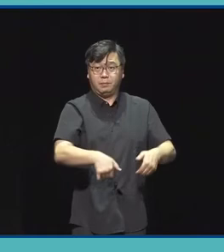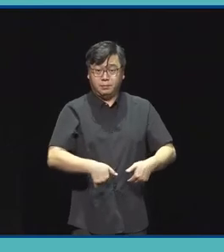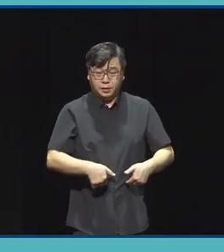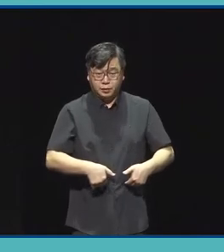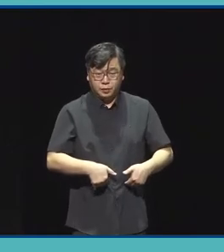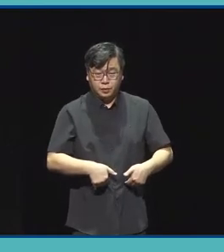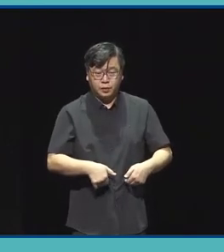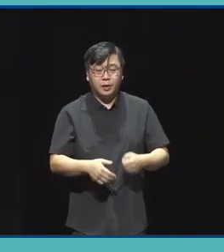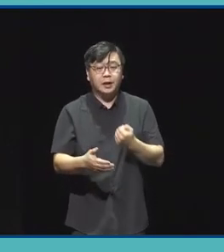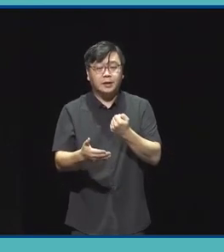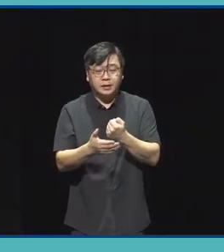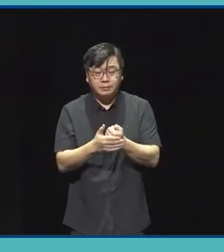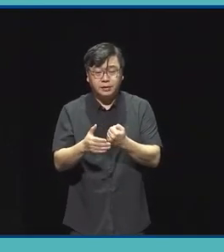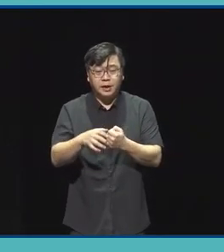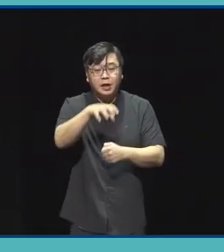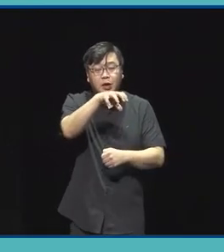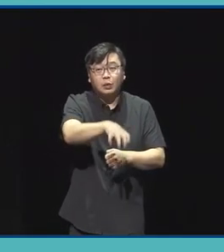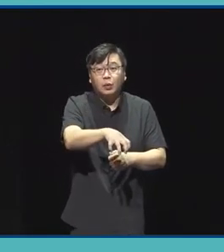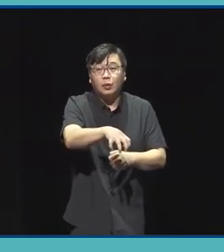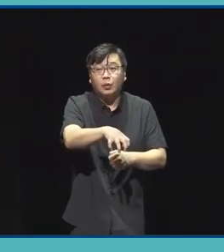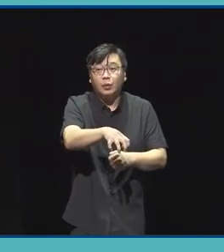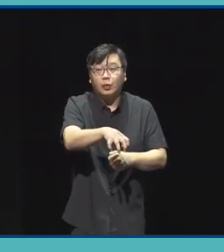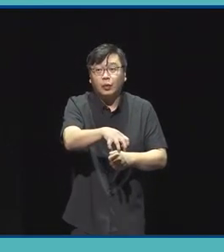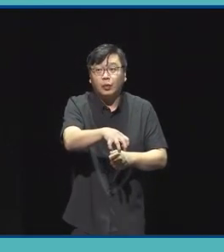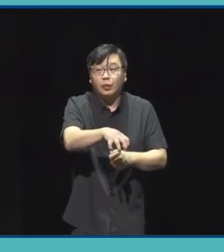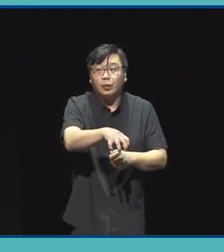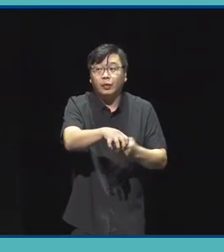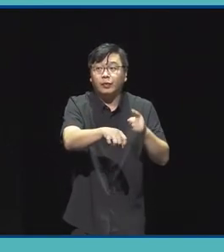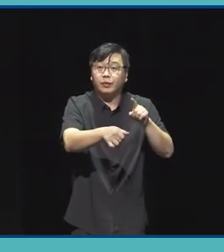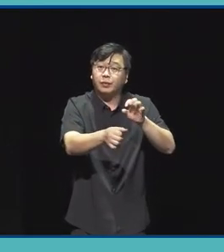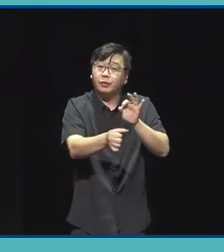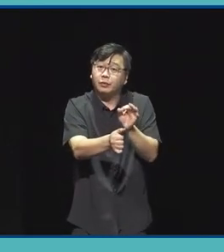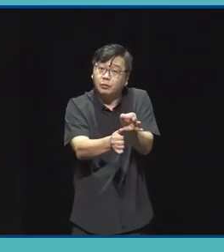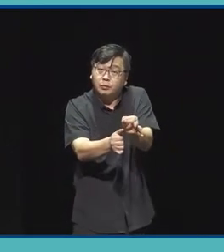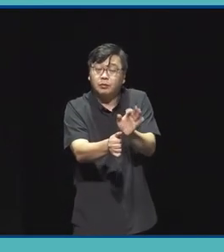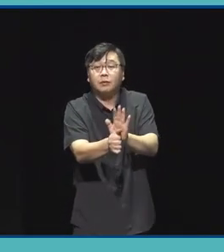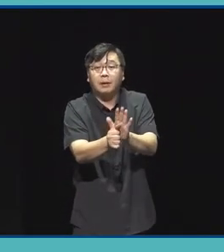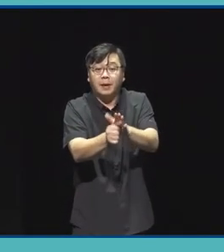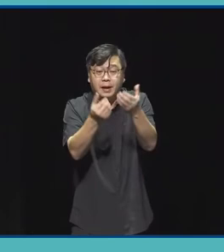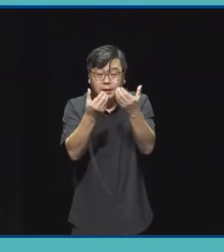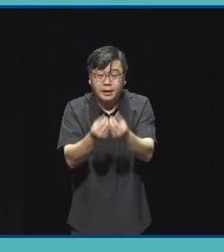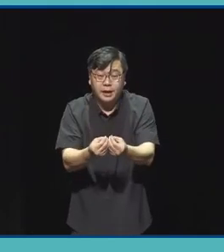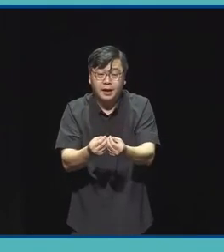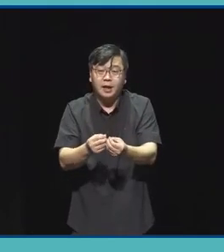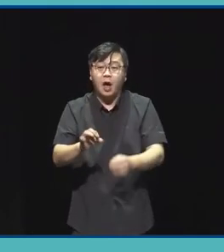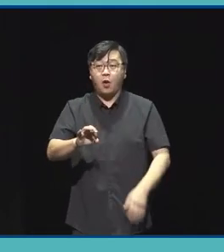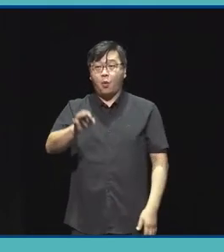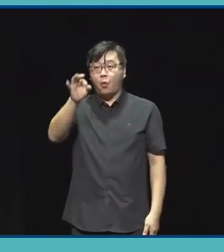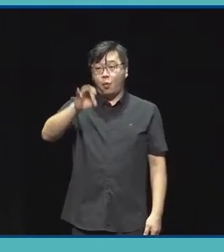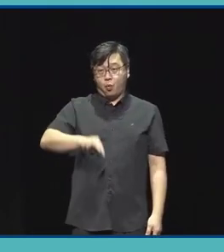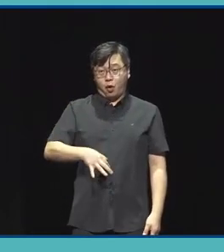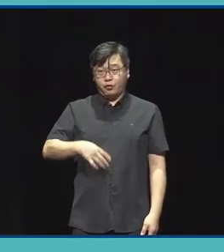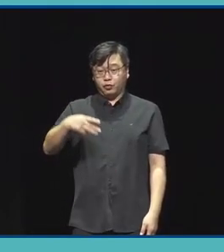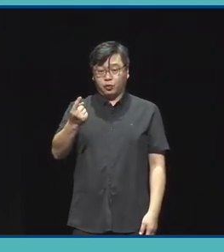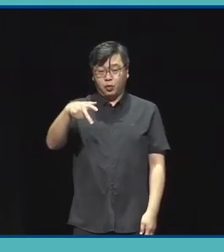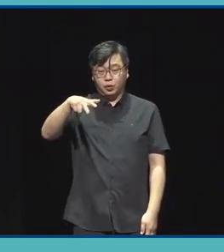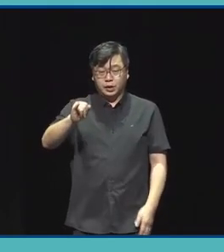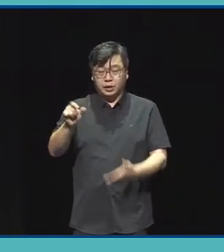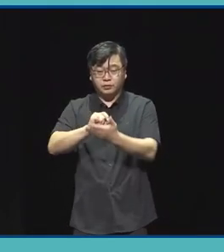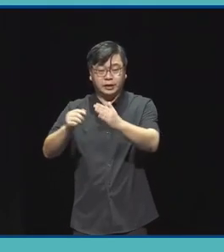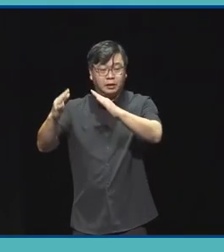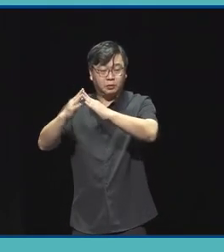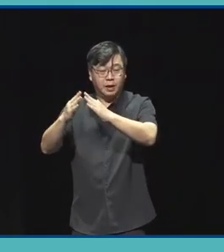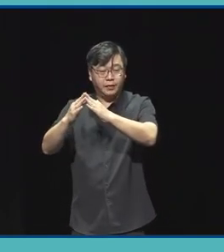단체를 지원을 하는 사업인데요. 대표적으로 원주에 있는 토지문화관이나 담양에 있는 글을 낳는 집 뭐